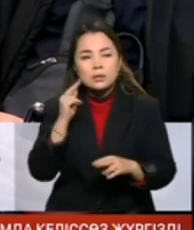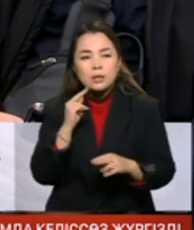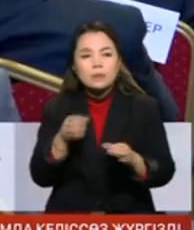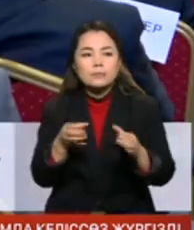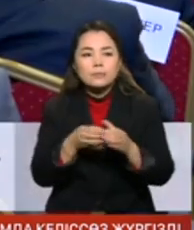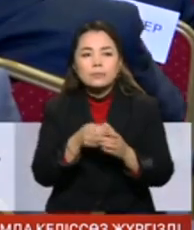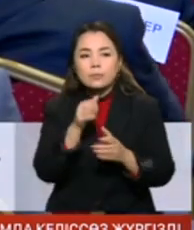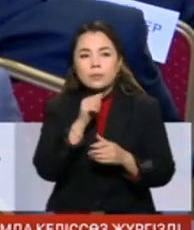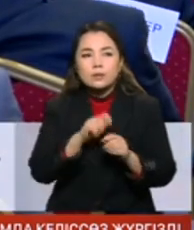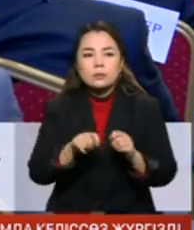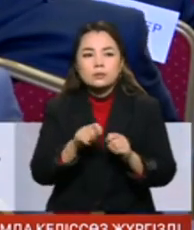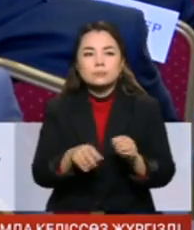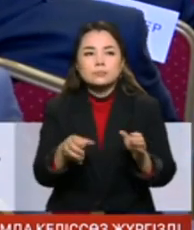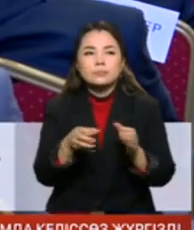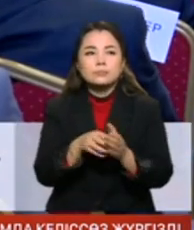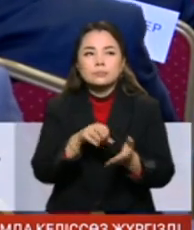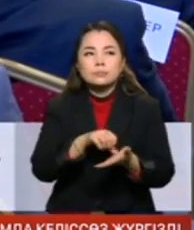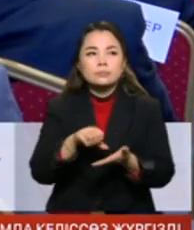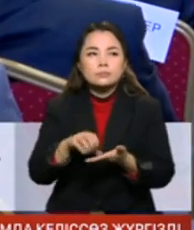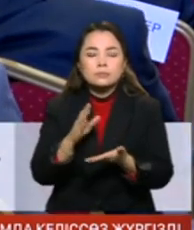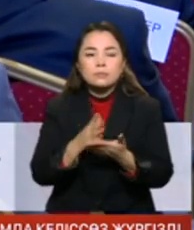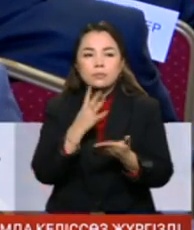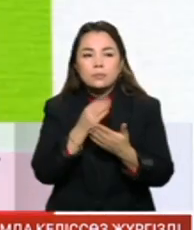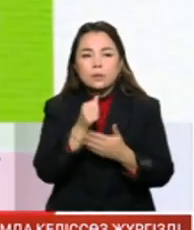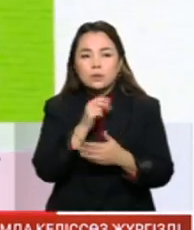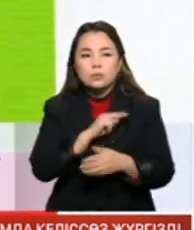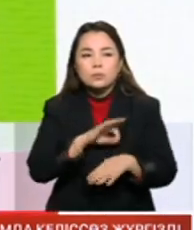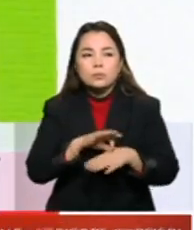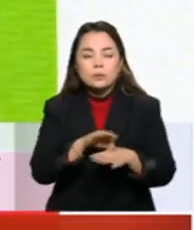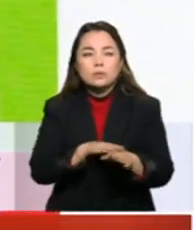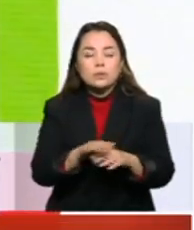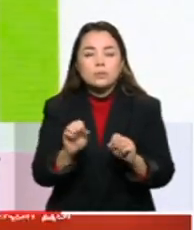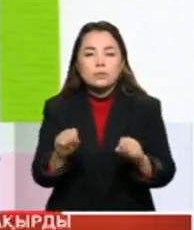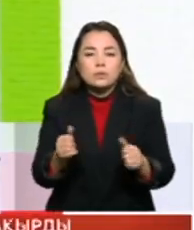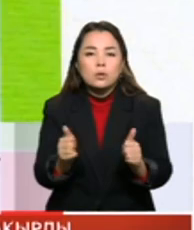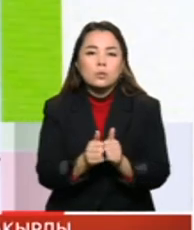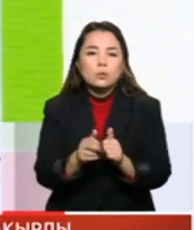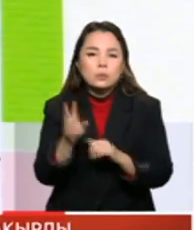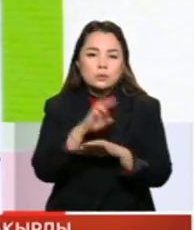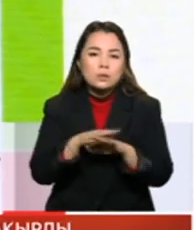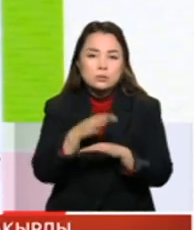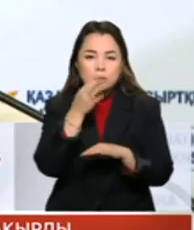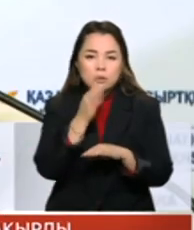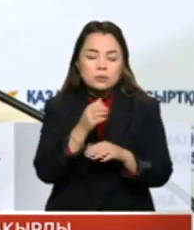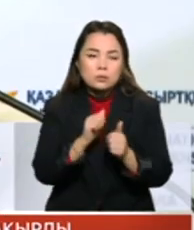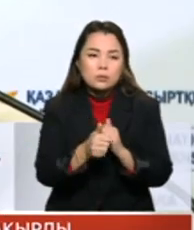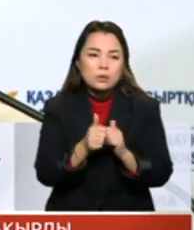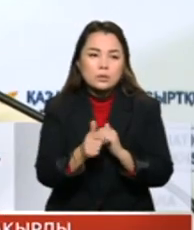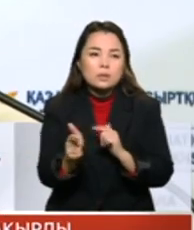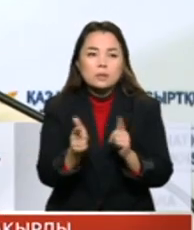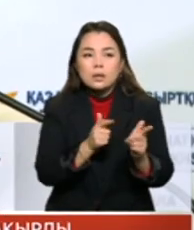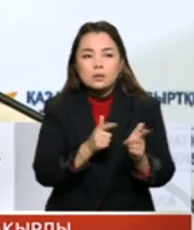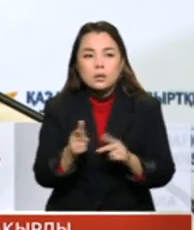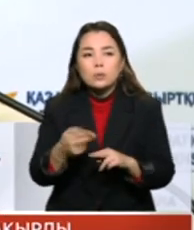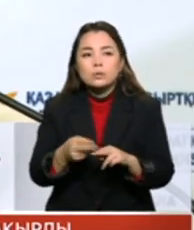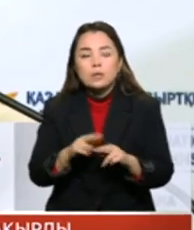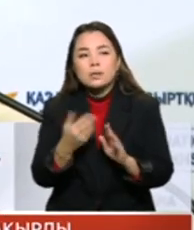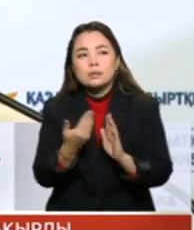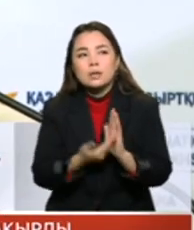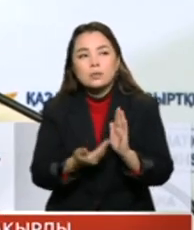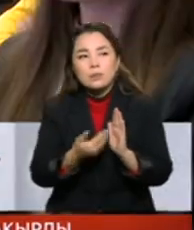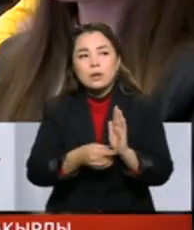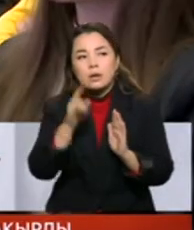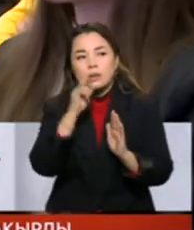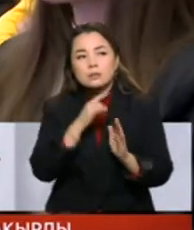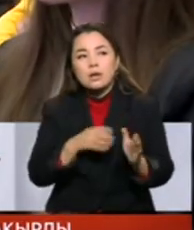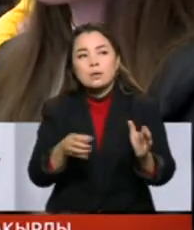алпауыт смарт компаниясының жұмыс істеу үлгісін алуға болады деп отыр. Көрші ел өз тәжірибесін бөлісуге дайын. Сондай-ақ сарапшылар